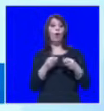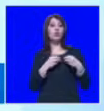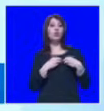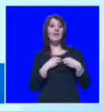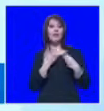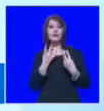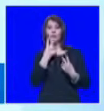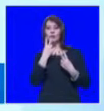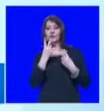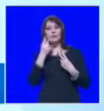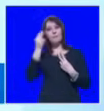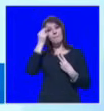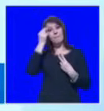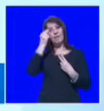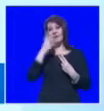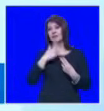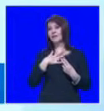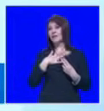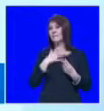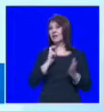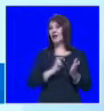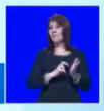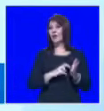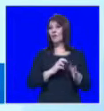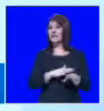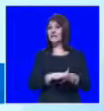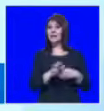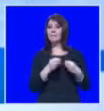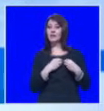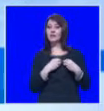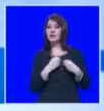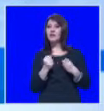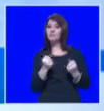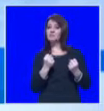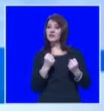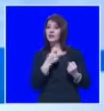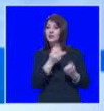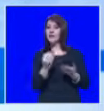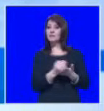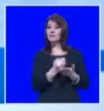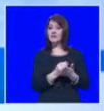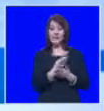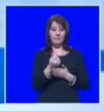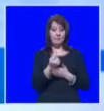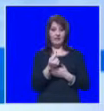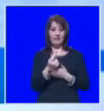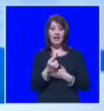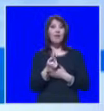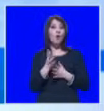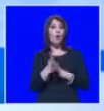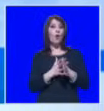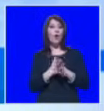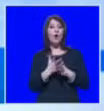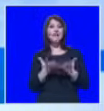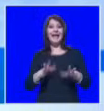което виждаме, че българите все още имат в българската банкова система и държат своите депозити там. Така е, но не трябва ли хората, които